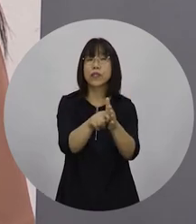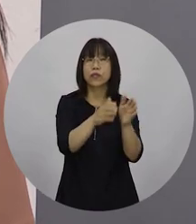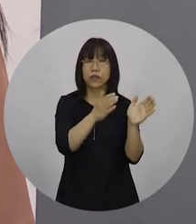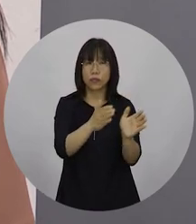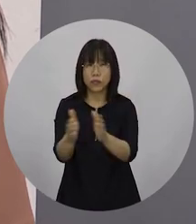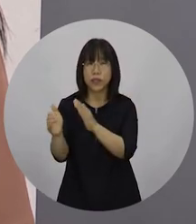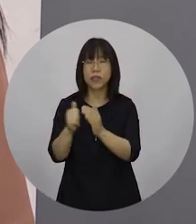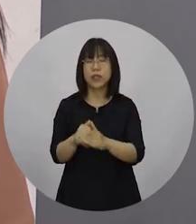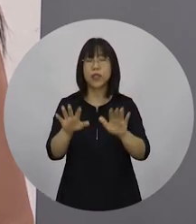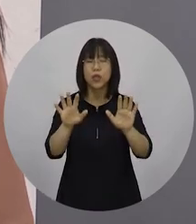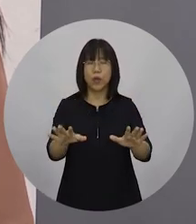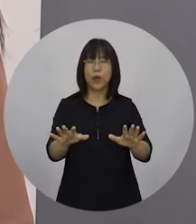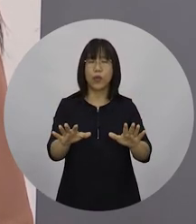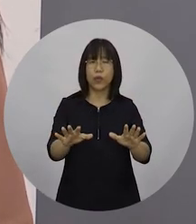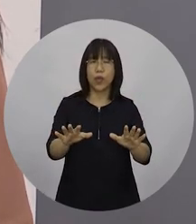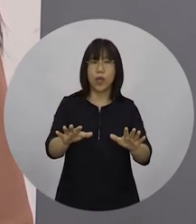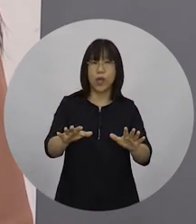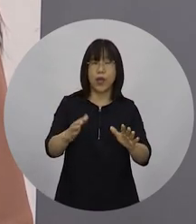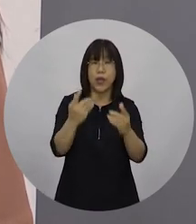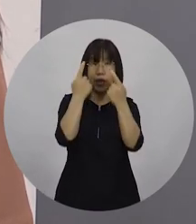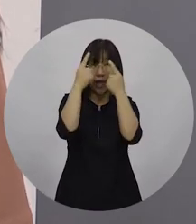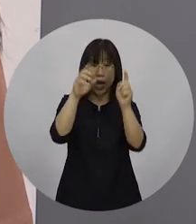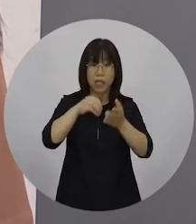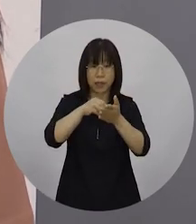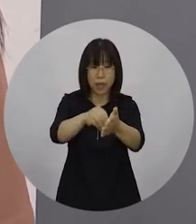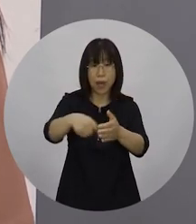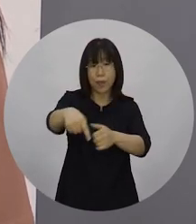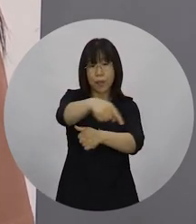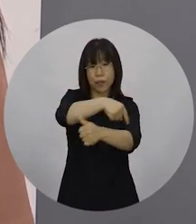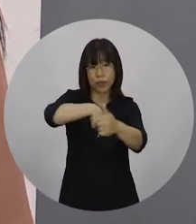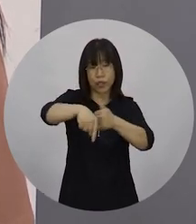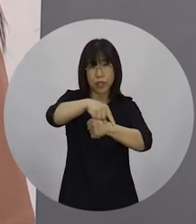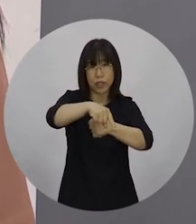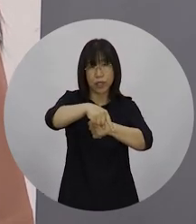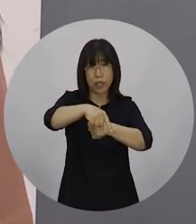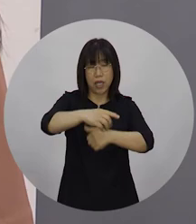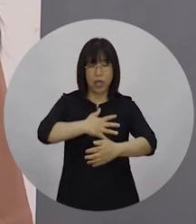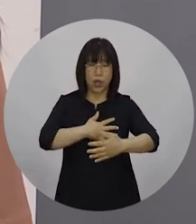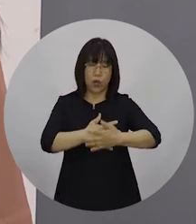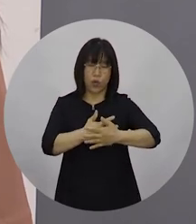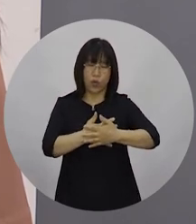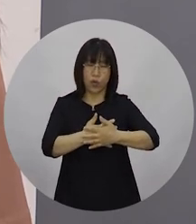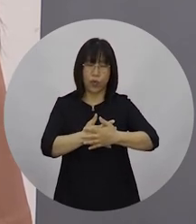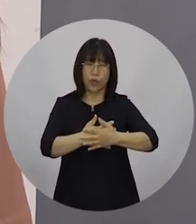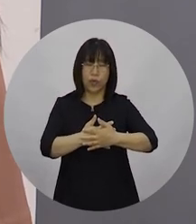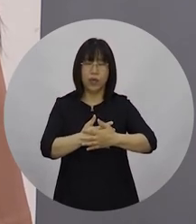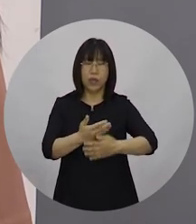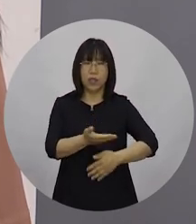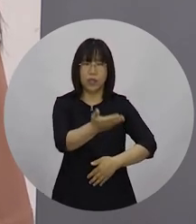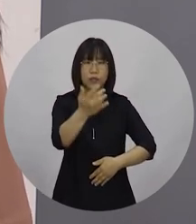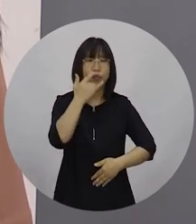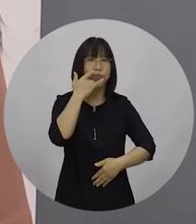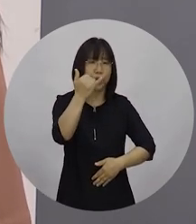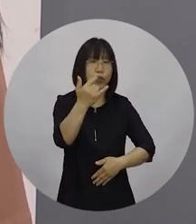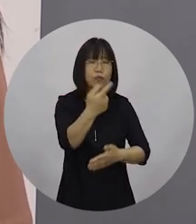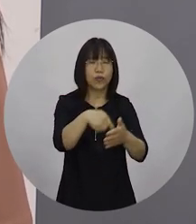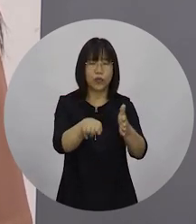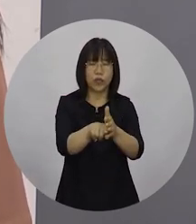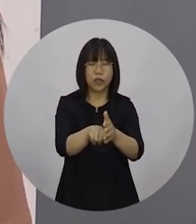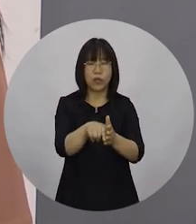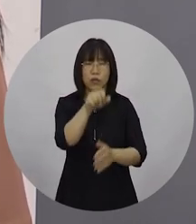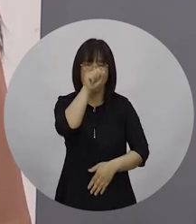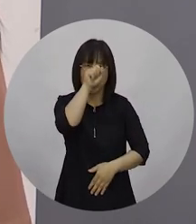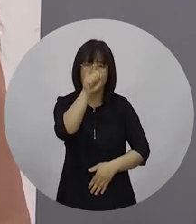설명회가 변화하는 대입한 경에 두려움을 가진 학부모와 수험생들에게 도움이 되었으면 좋겠습니다 많은 참여